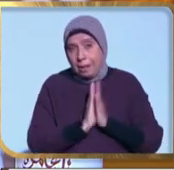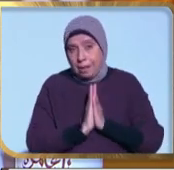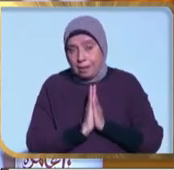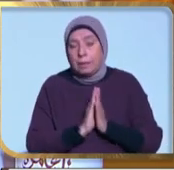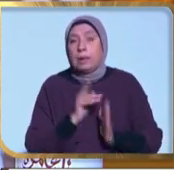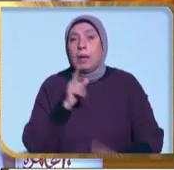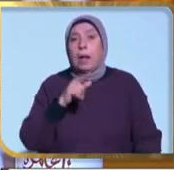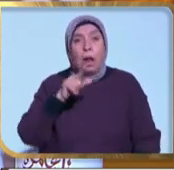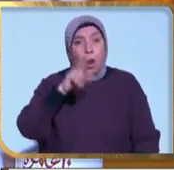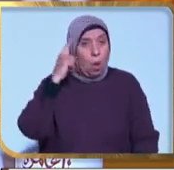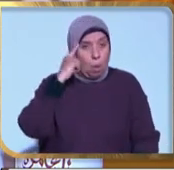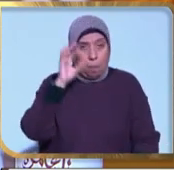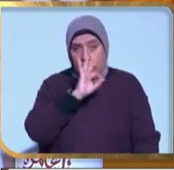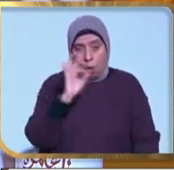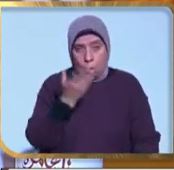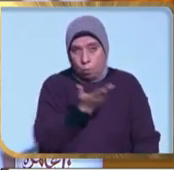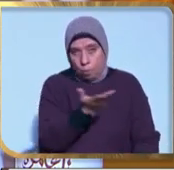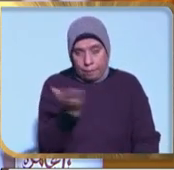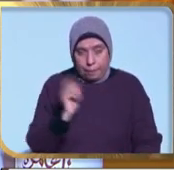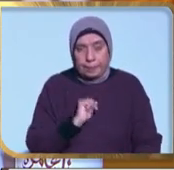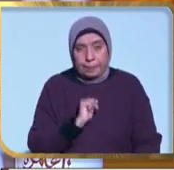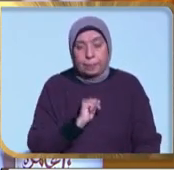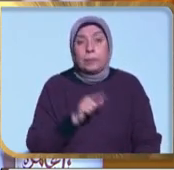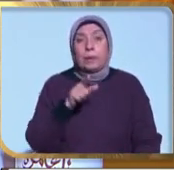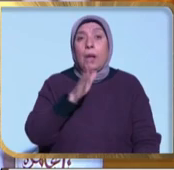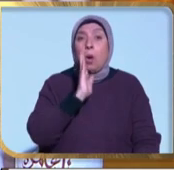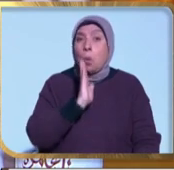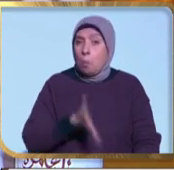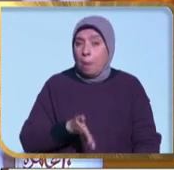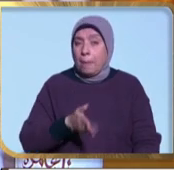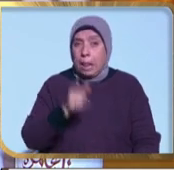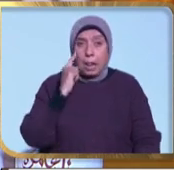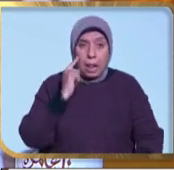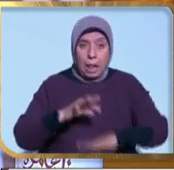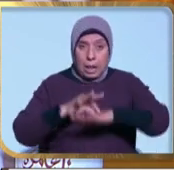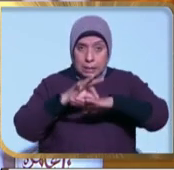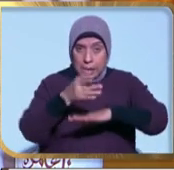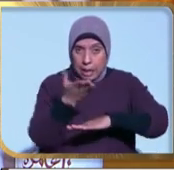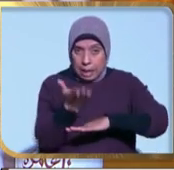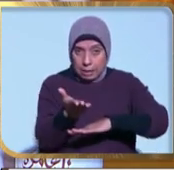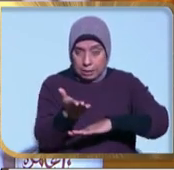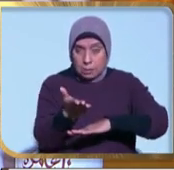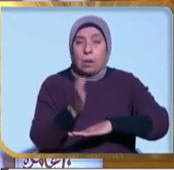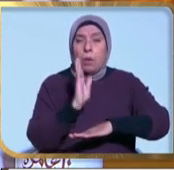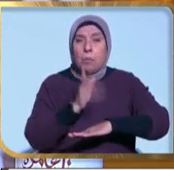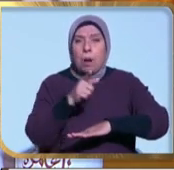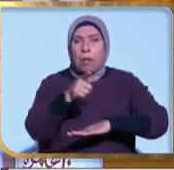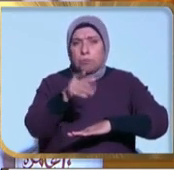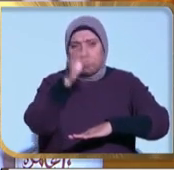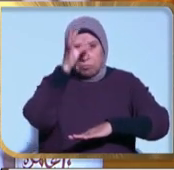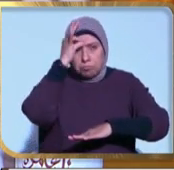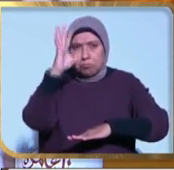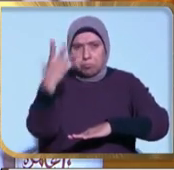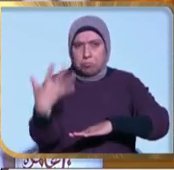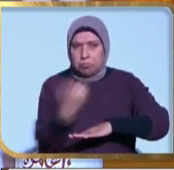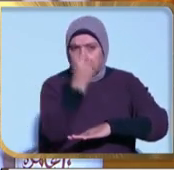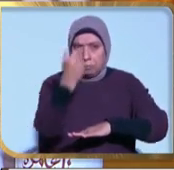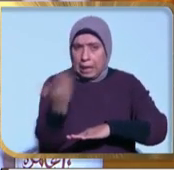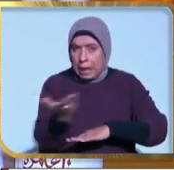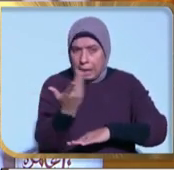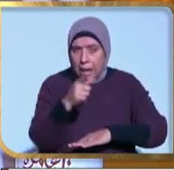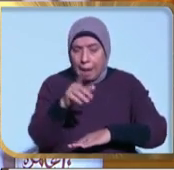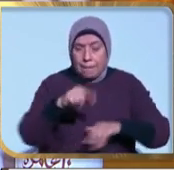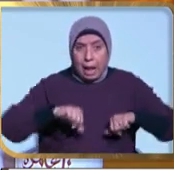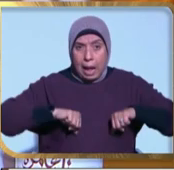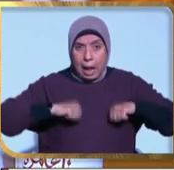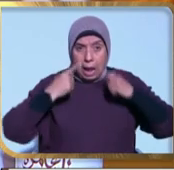ايضا انه يجوز للانسان انه يتصرف فيما يملك حال حياته من غير